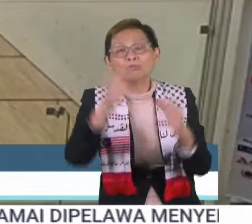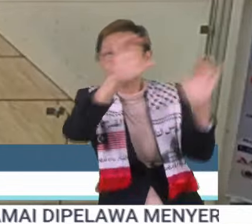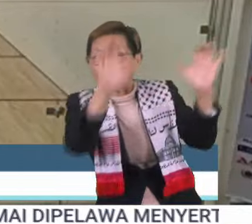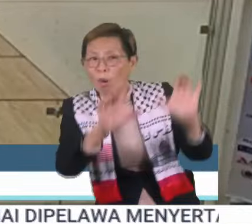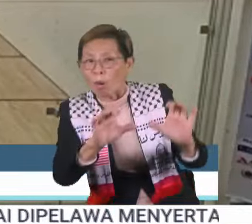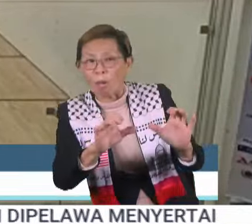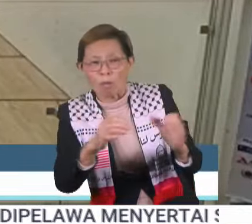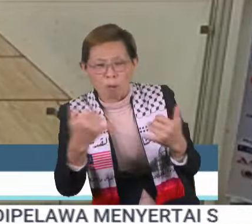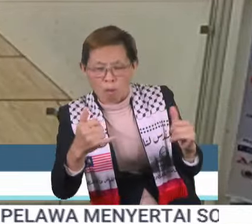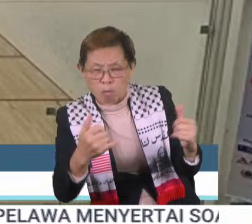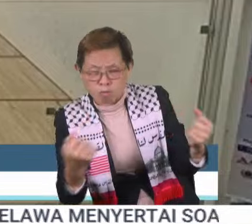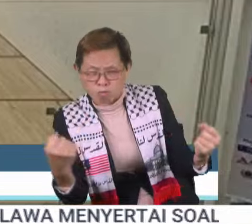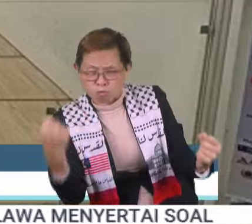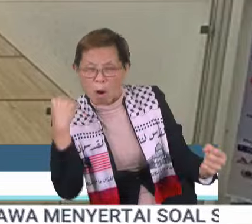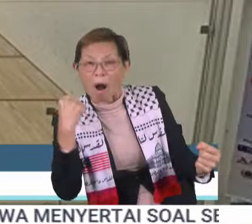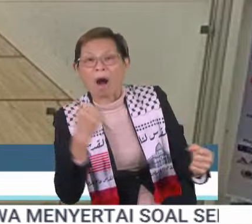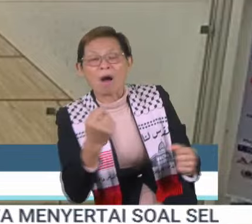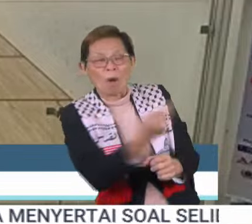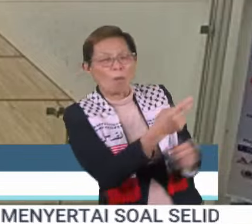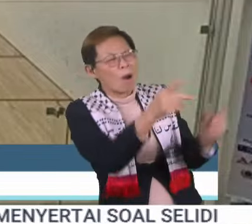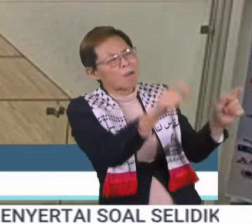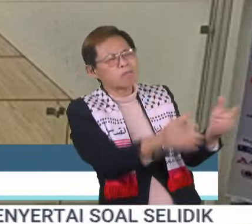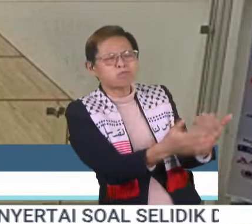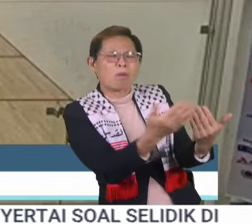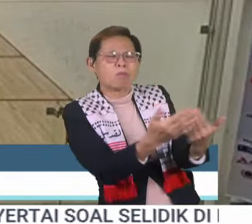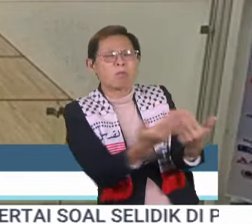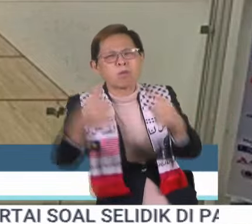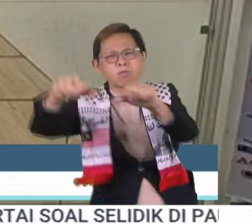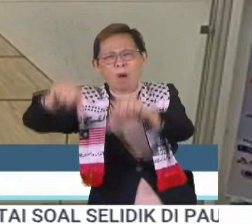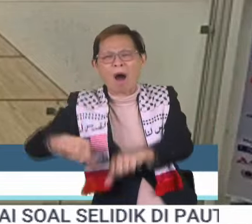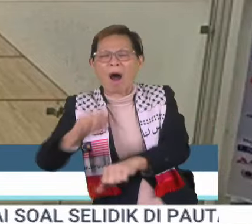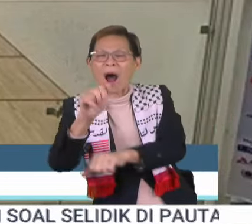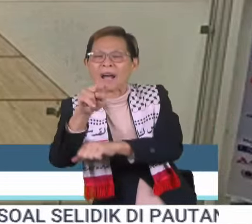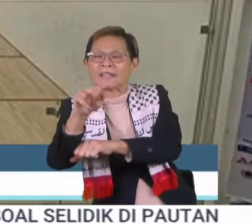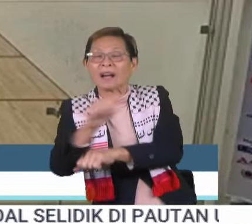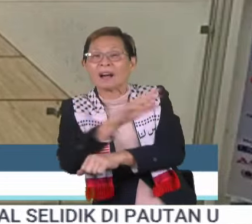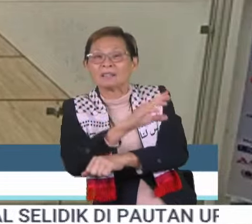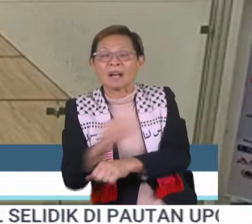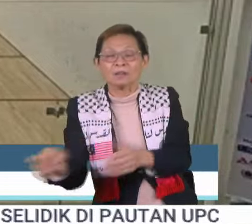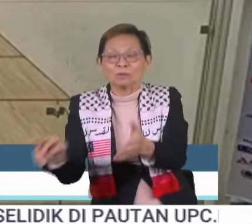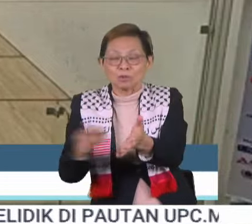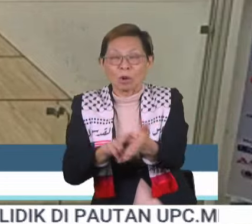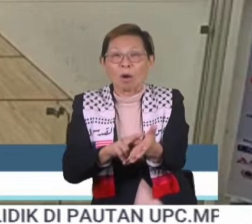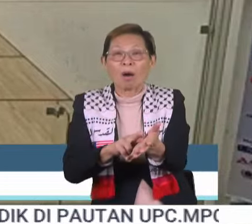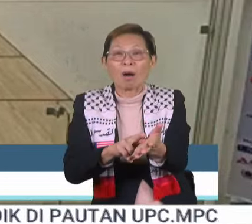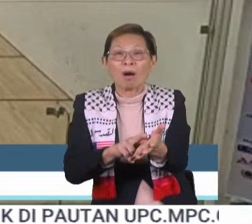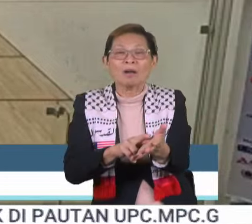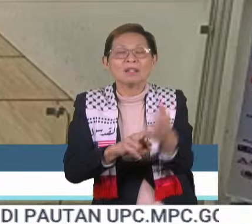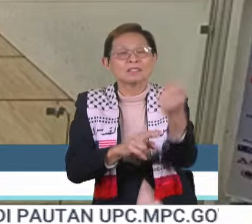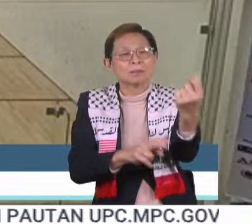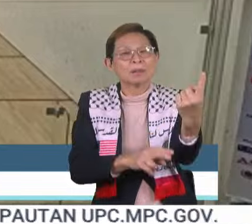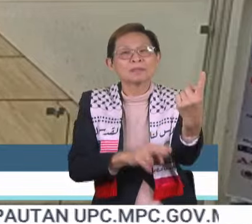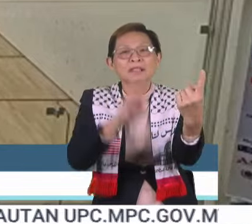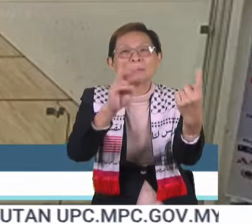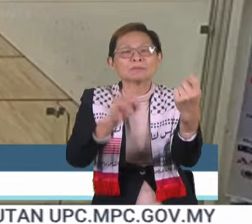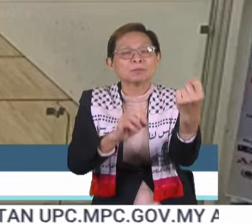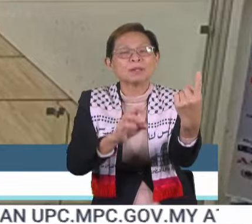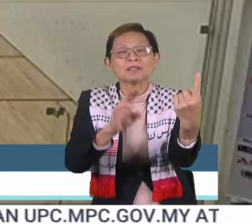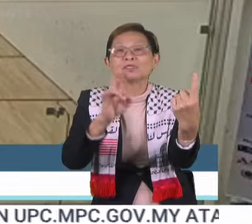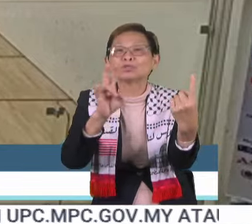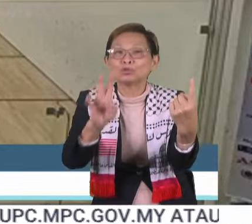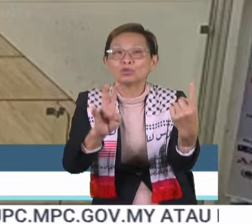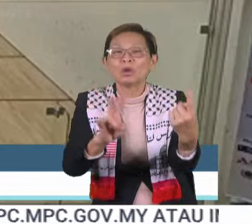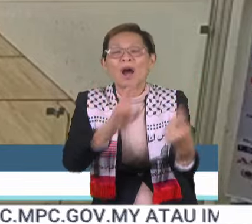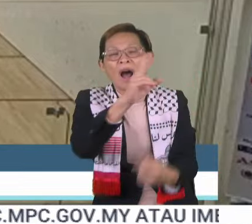permainan bertenaga. Pasangan tersebut mudah menewaskan Aina Amani Yiwen dengan catatan 11-6 dan 11-7.